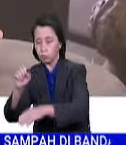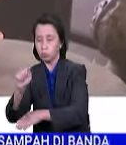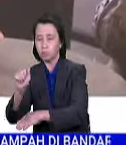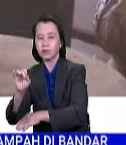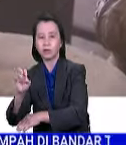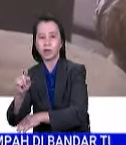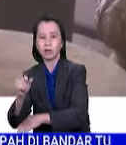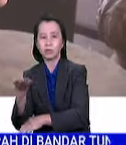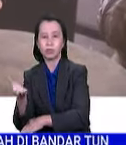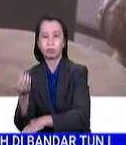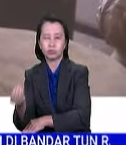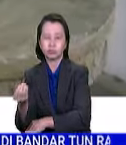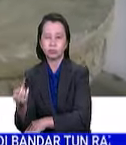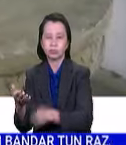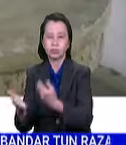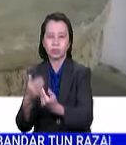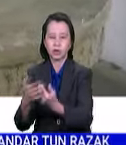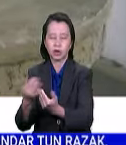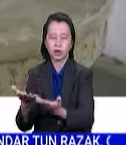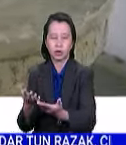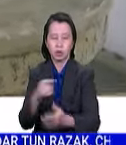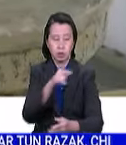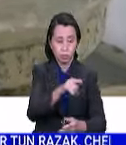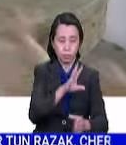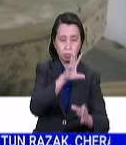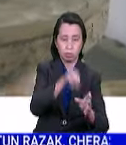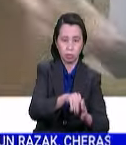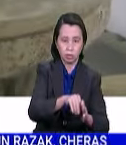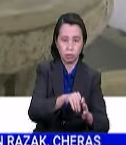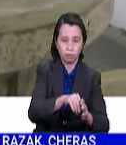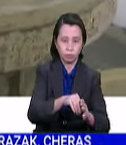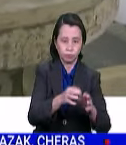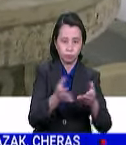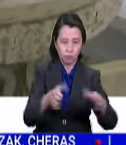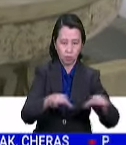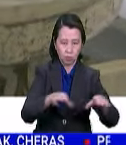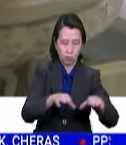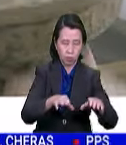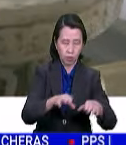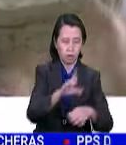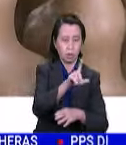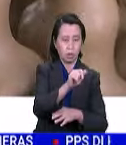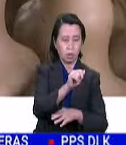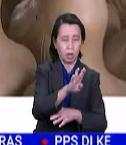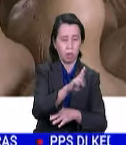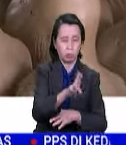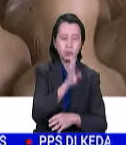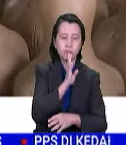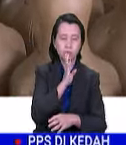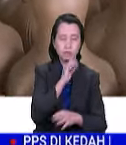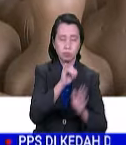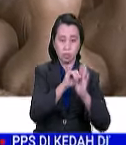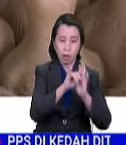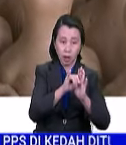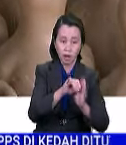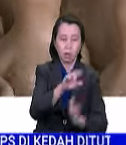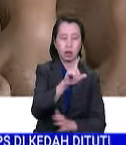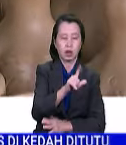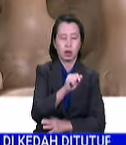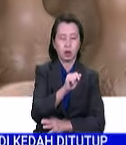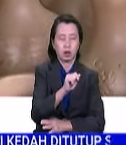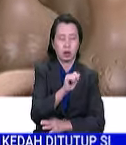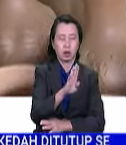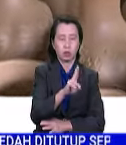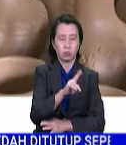Mat Isa, generasi pertama yang mula melibatkan diri dalam seni menguli labu ini menyatakan identiti labu Pulau